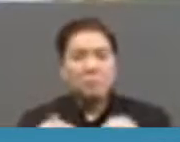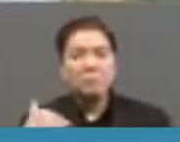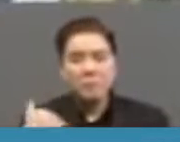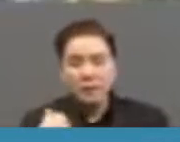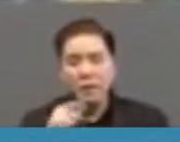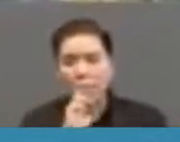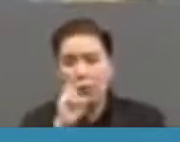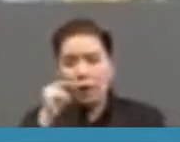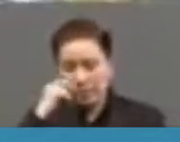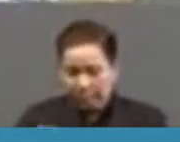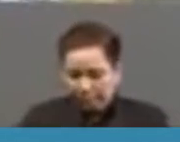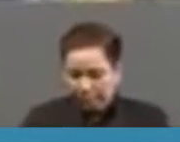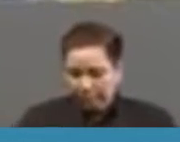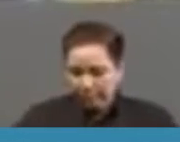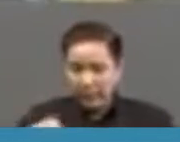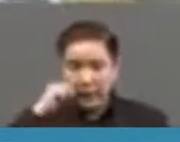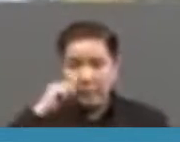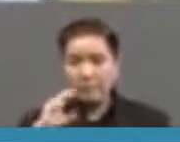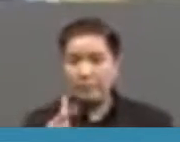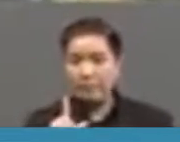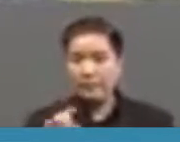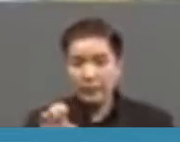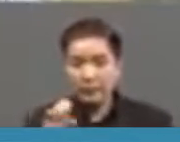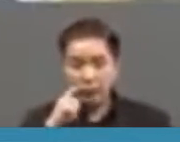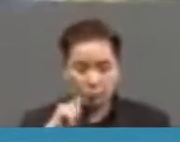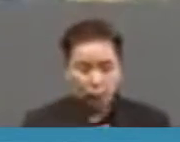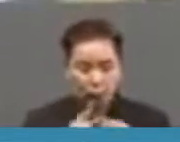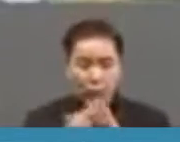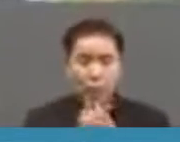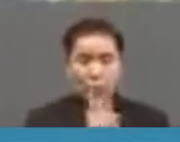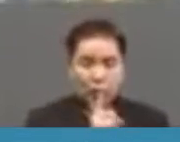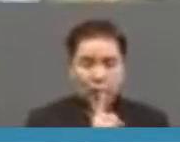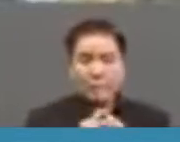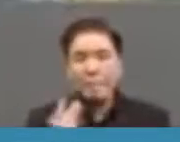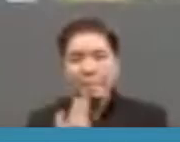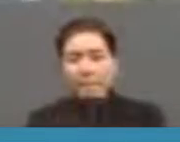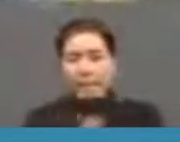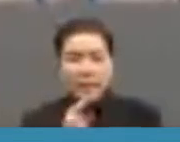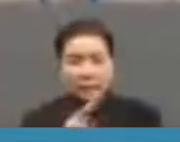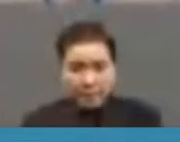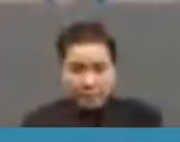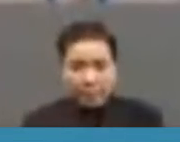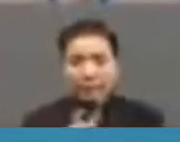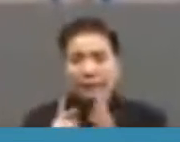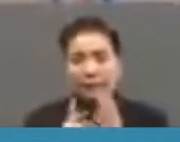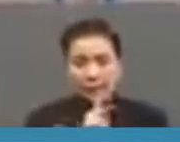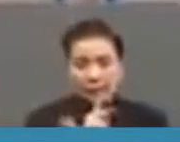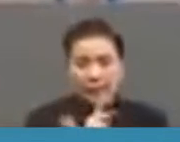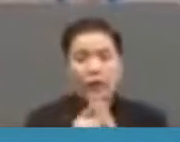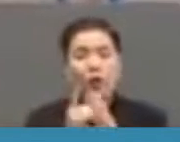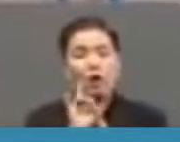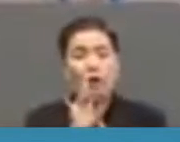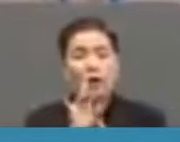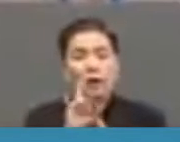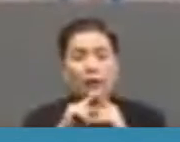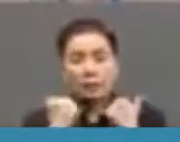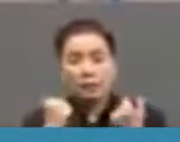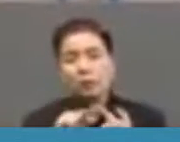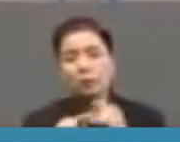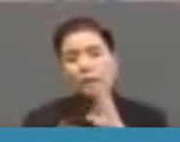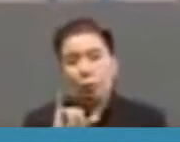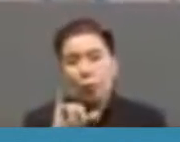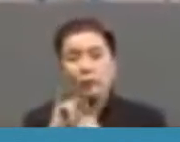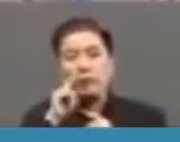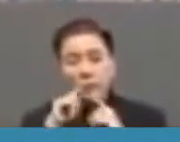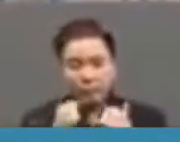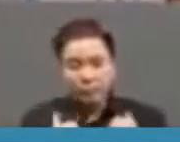านครที่คาดว่าจะได้รับผลกระทบตั้งแต่ท้ายเขื่อนป่าสักชลสิทธิ์ถึงเขื่อนพระราม6ซึ่งกรมชลประทานจะบริหารจัดการน้ำ